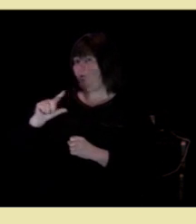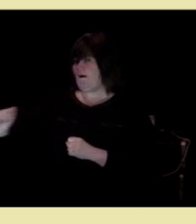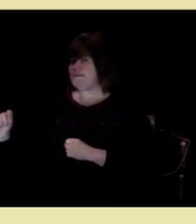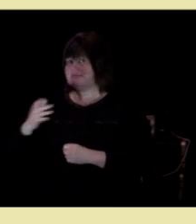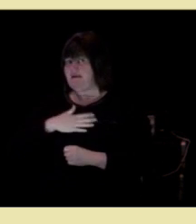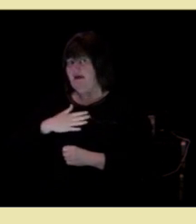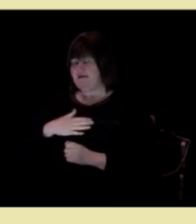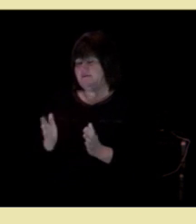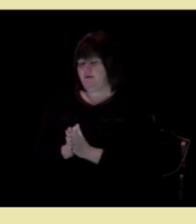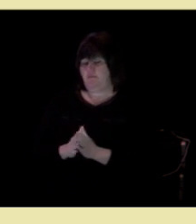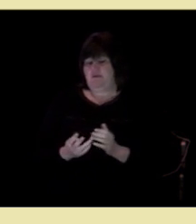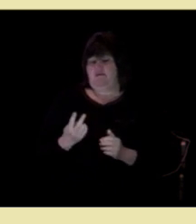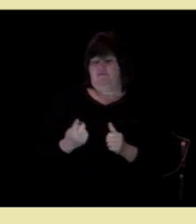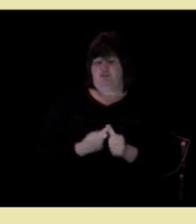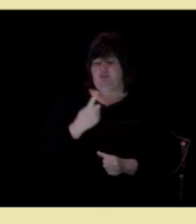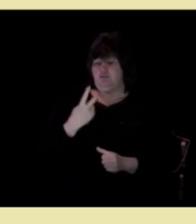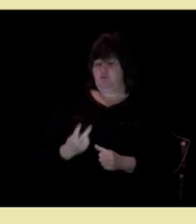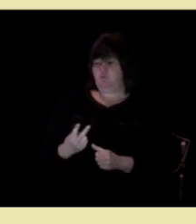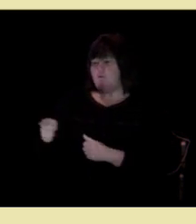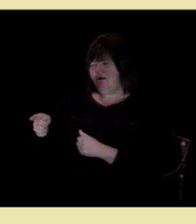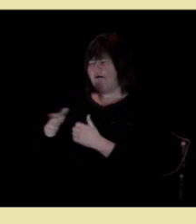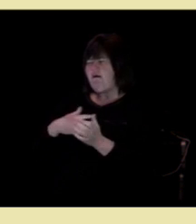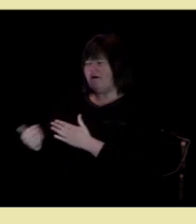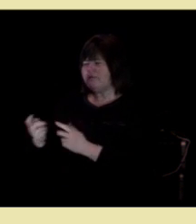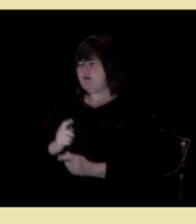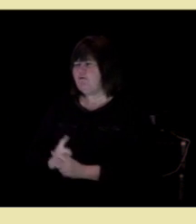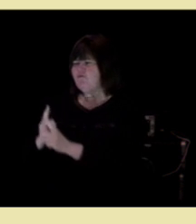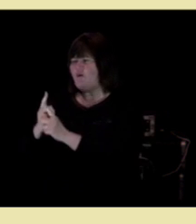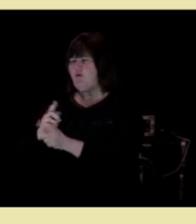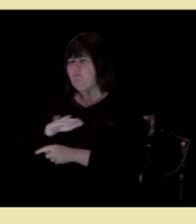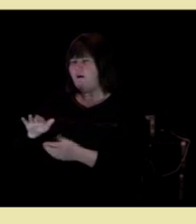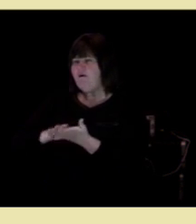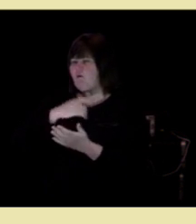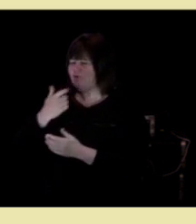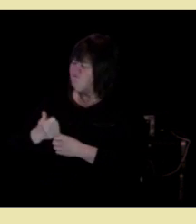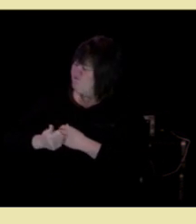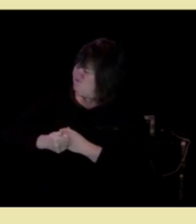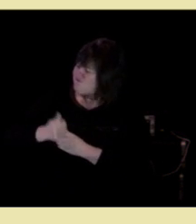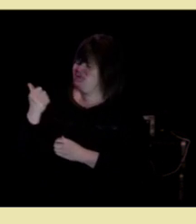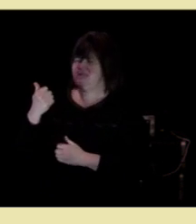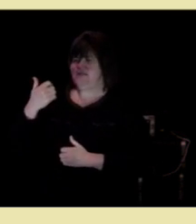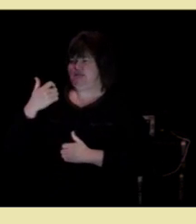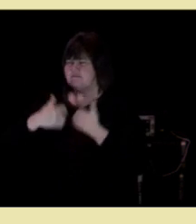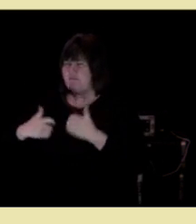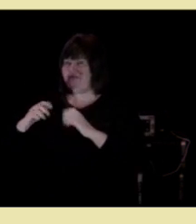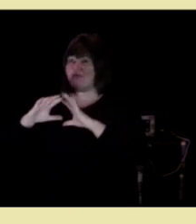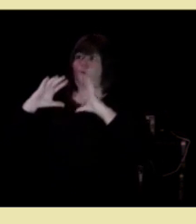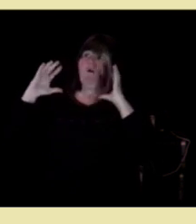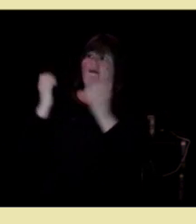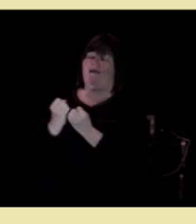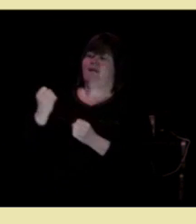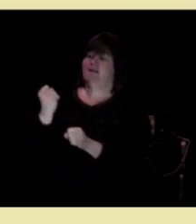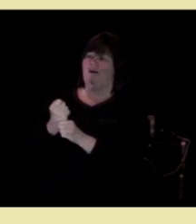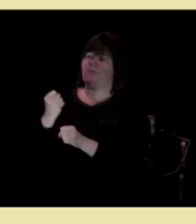første, som handler om å følge opp barn og unge, et veldig, veldig viktig og spennende helhetlig arbeid. Så det sånn